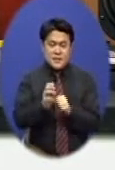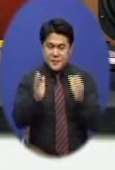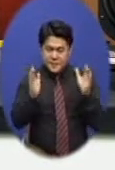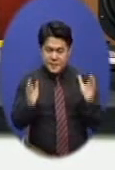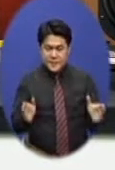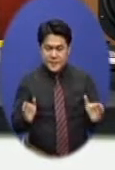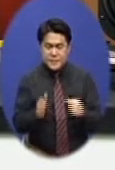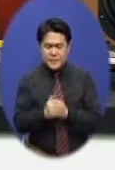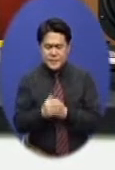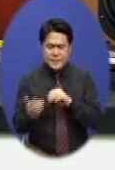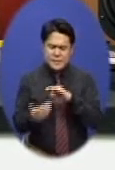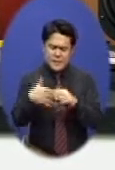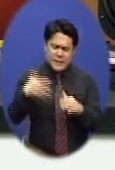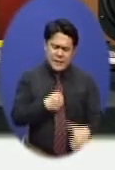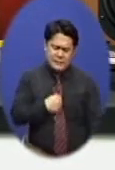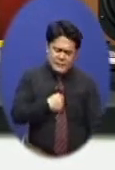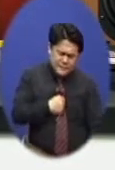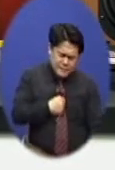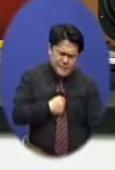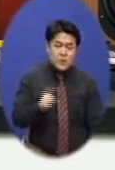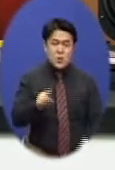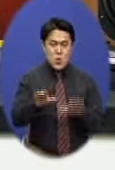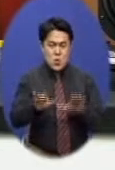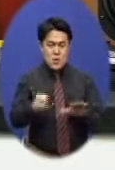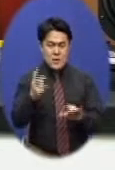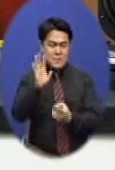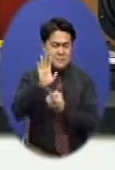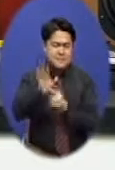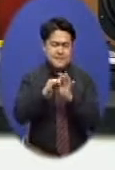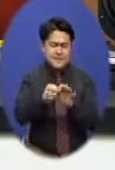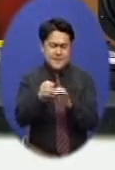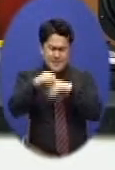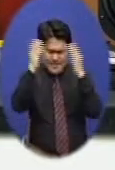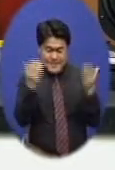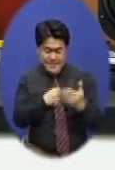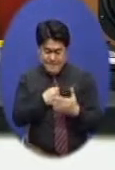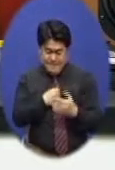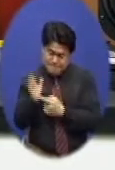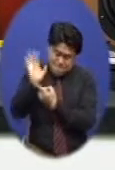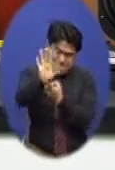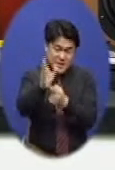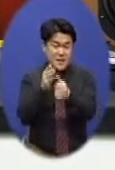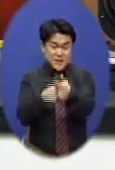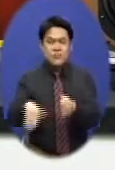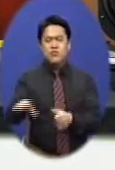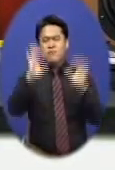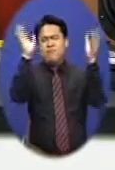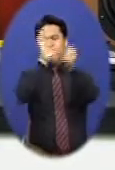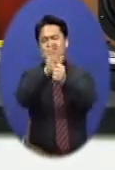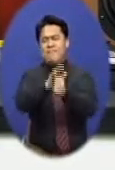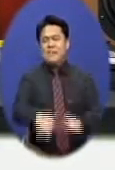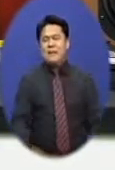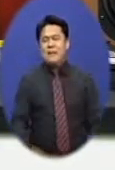이 못다 잃은 어떤 한을 오늘 이 방송에서 다 표출하시길 바랍니다. 그래요. 네. 저희가 응원해드릴게요.